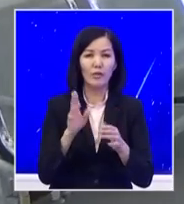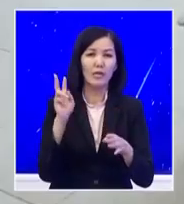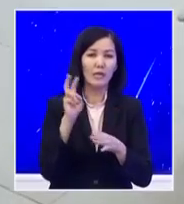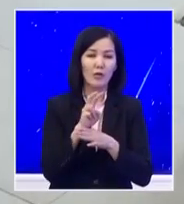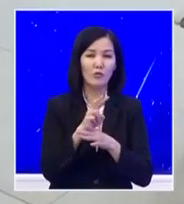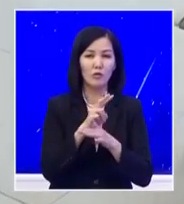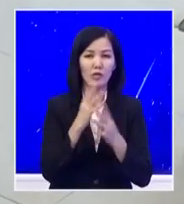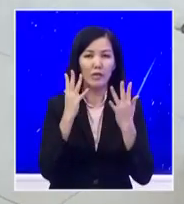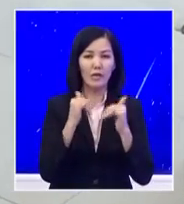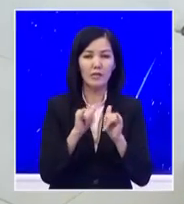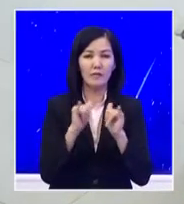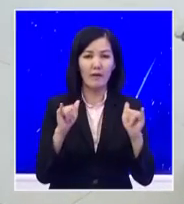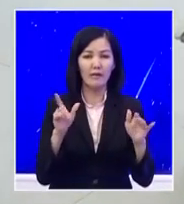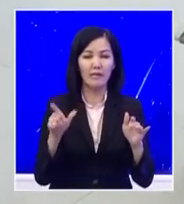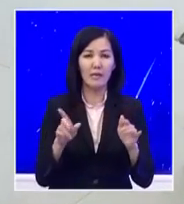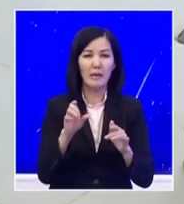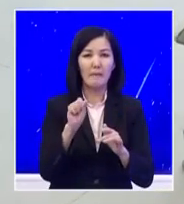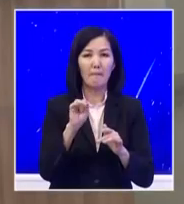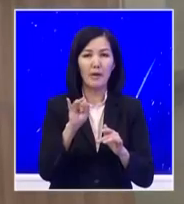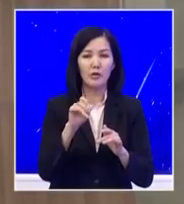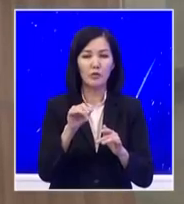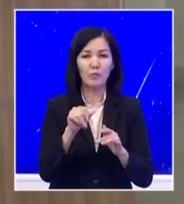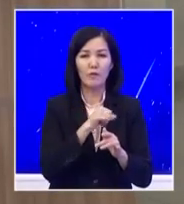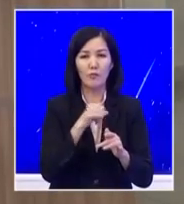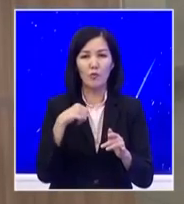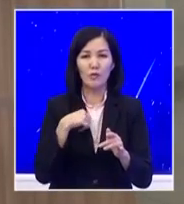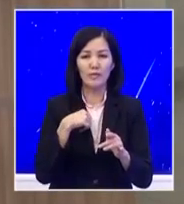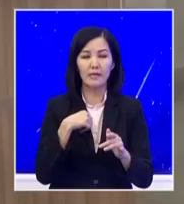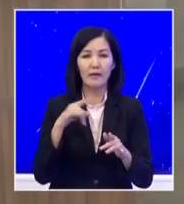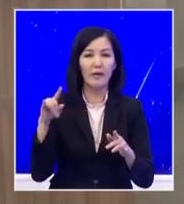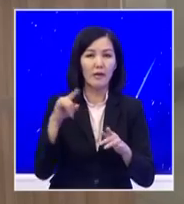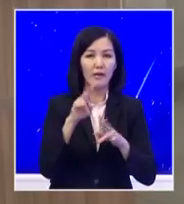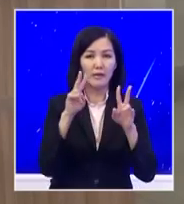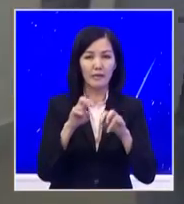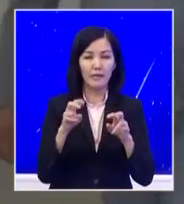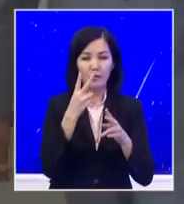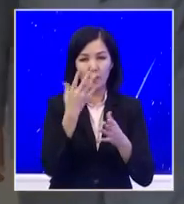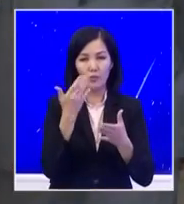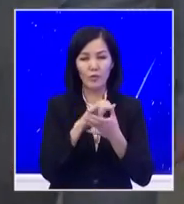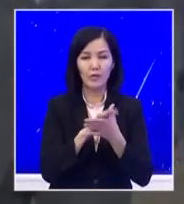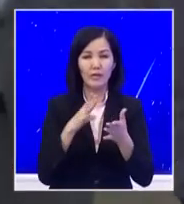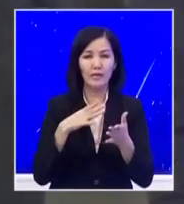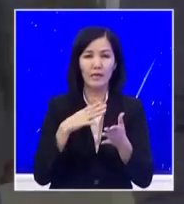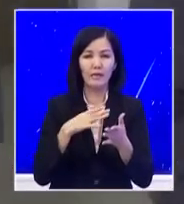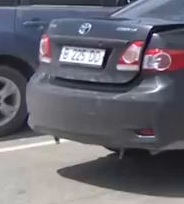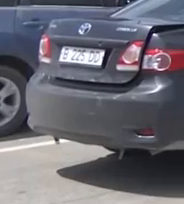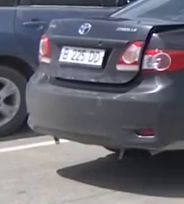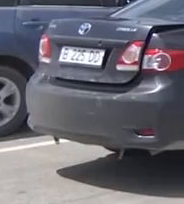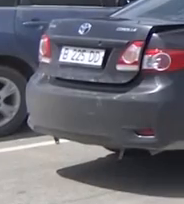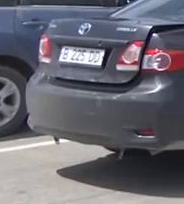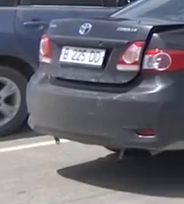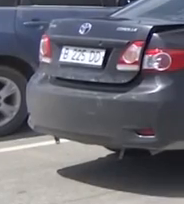артады. Сондықтан Батыржан Байжұманов ең әуелі дәл осы нысан жұмысымен танысуды жөн көрді. Санитарлық эпидемиологиялық жағдайға